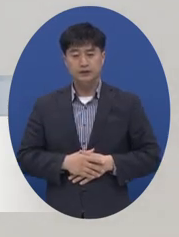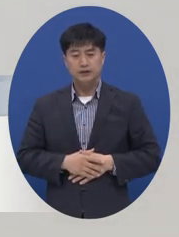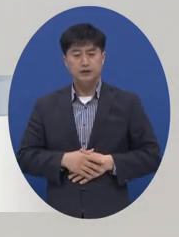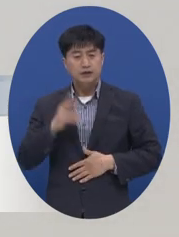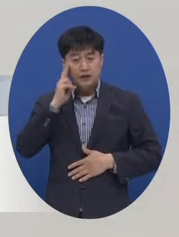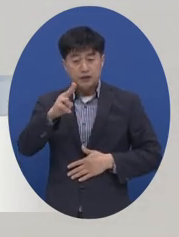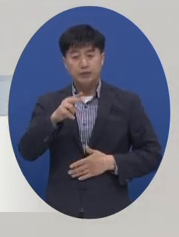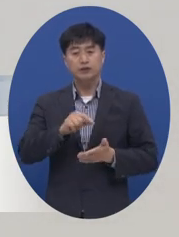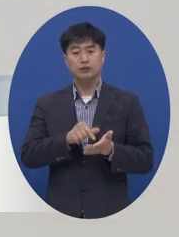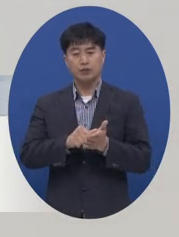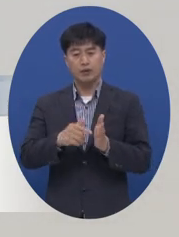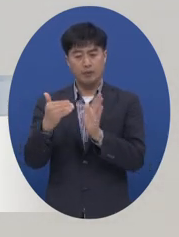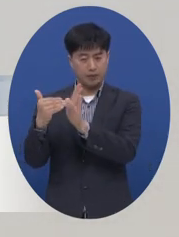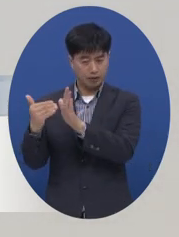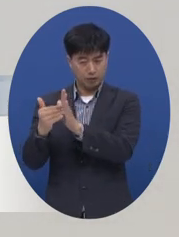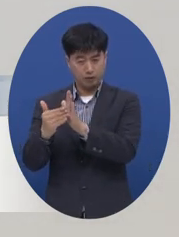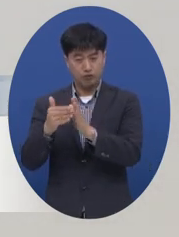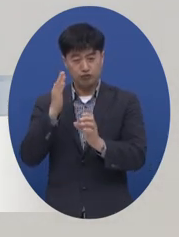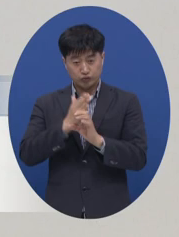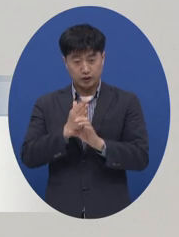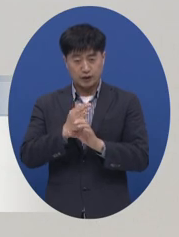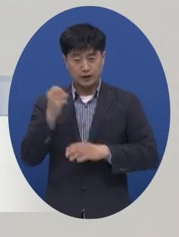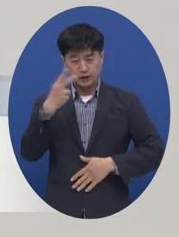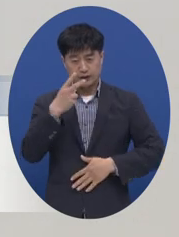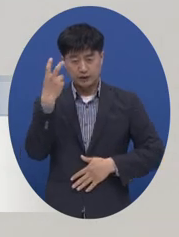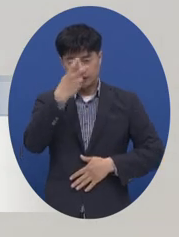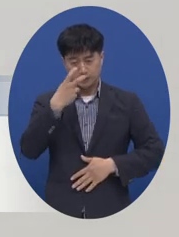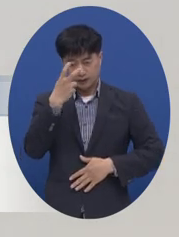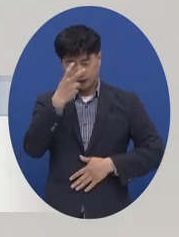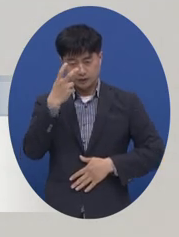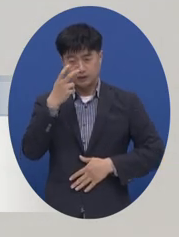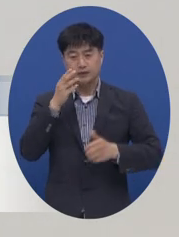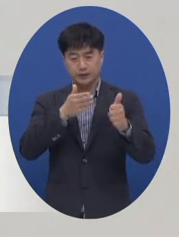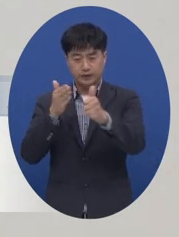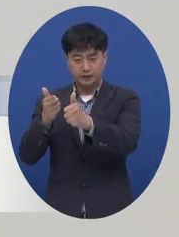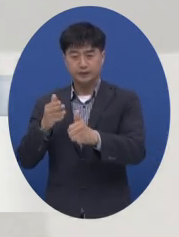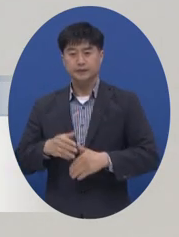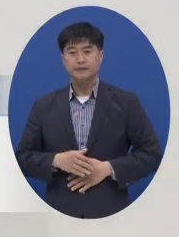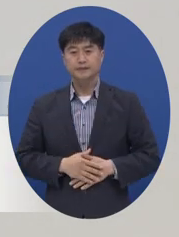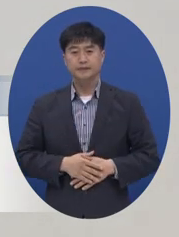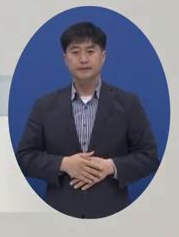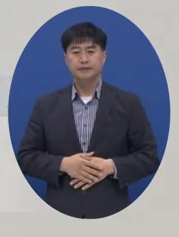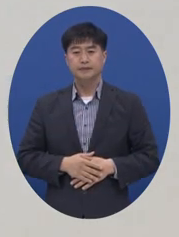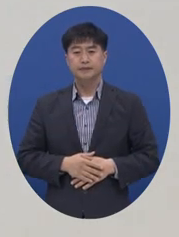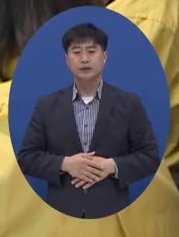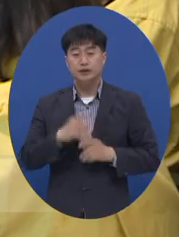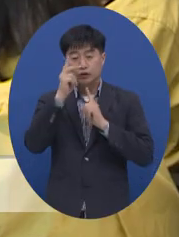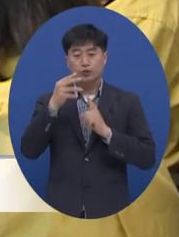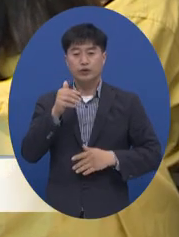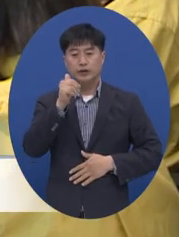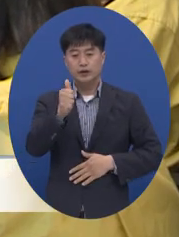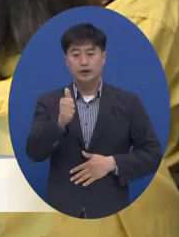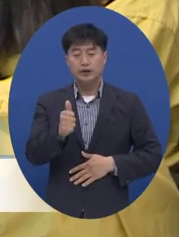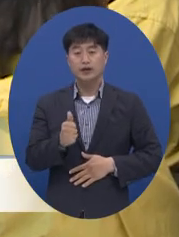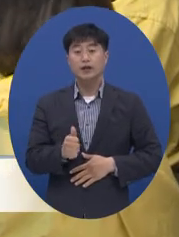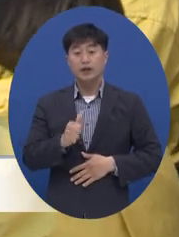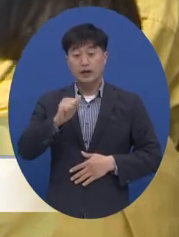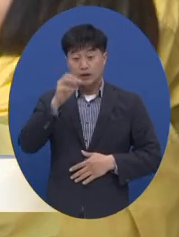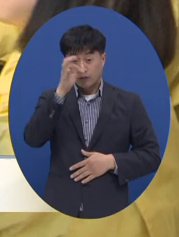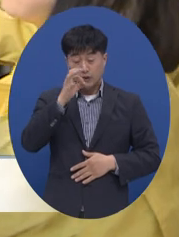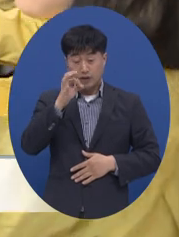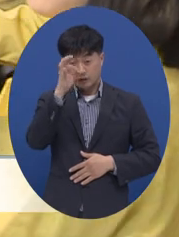대응, 지나치다 싶을 정도 대응을 하고 있는지 다시 한번 좀 살펴보시면 좋겠습니다. 이재명